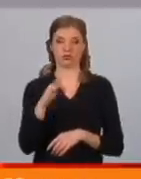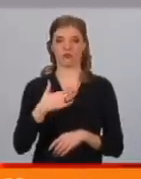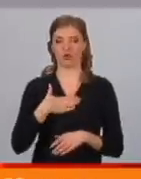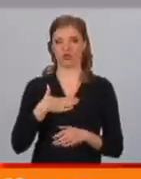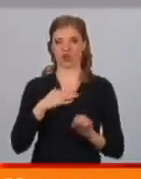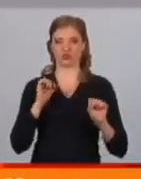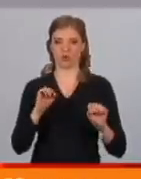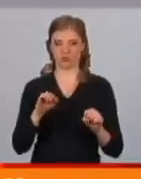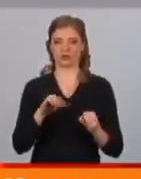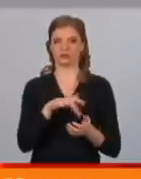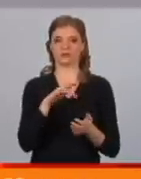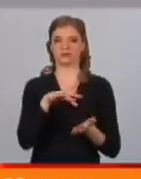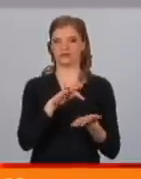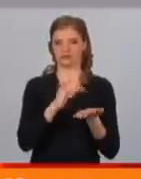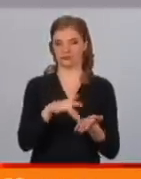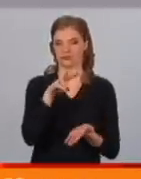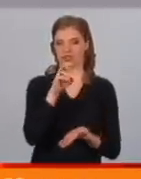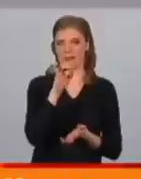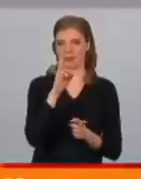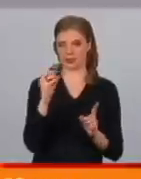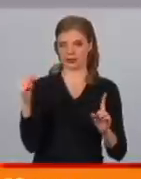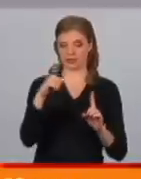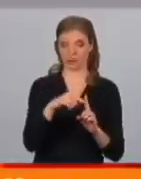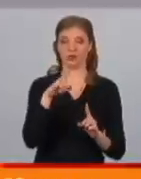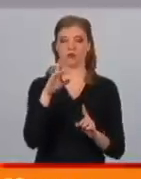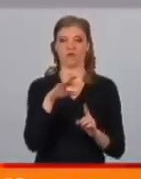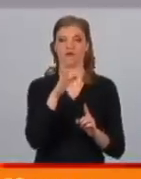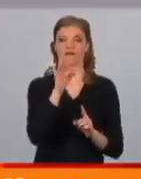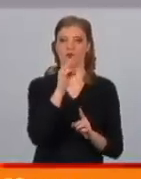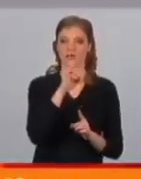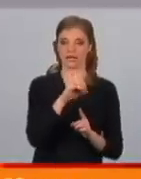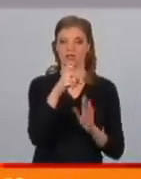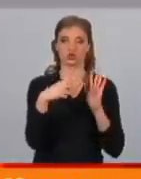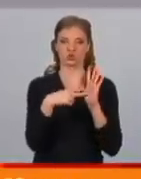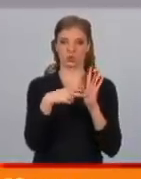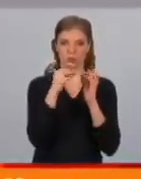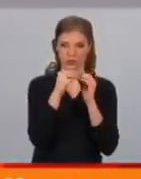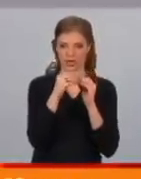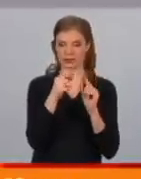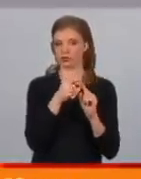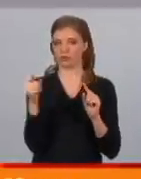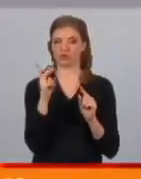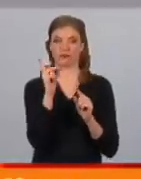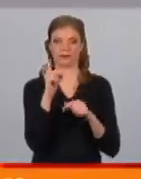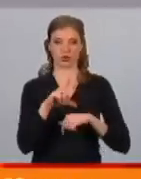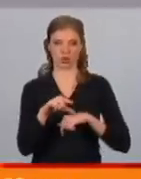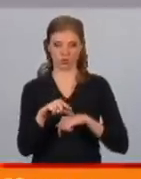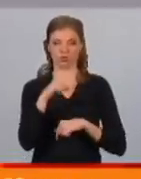наших оборонцях Лебединського. По мужних захисниках Водяного 7:10 протягом півтори